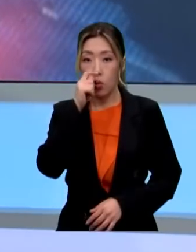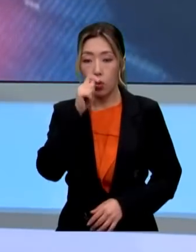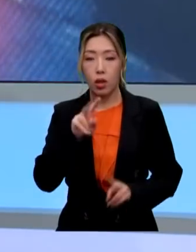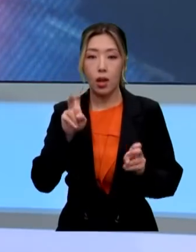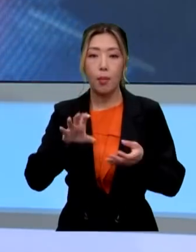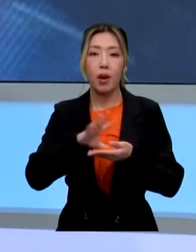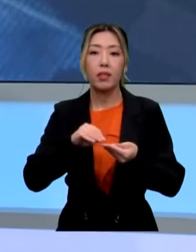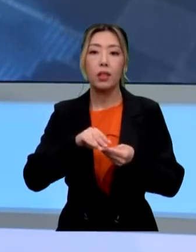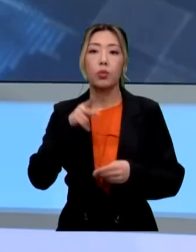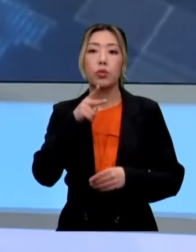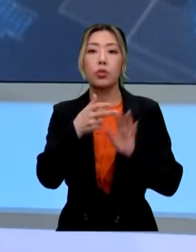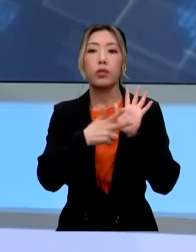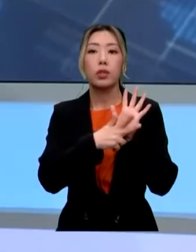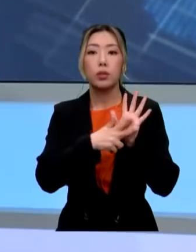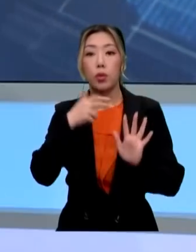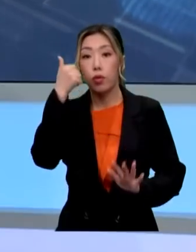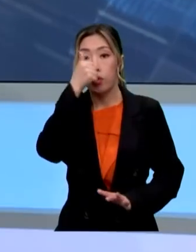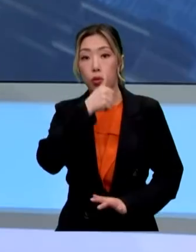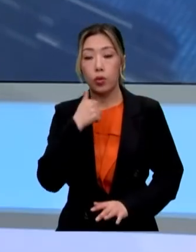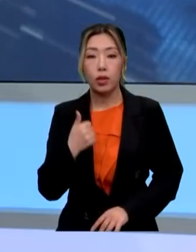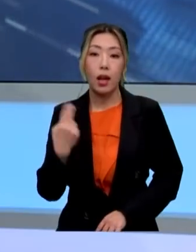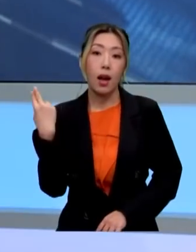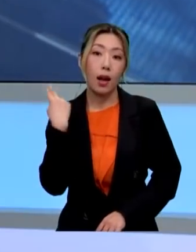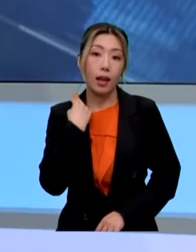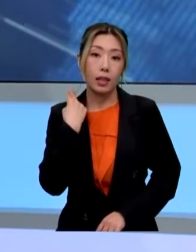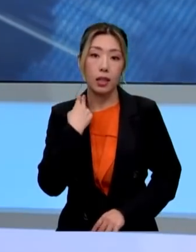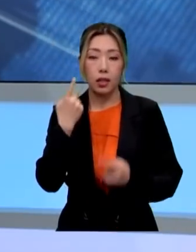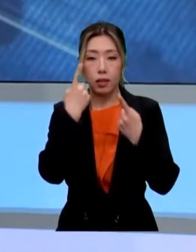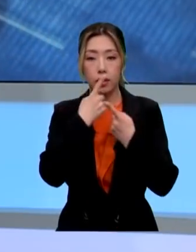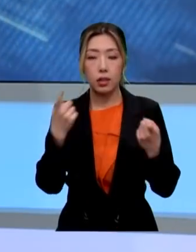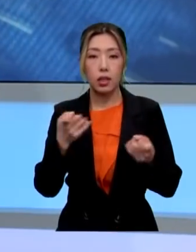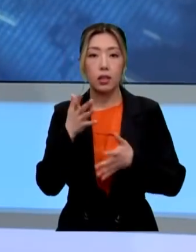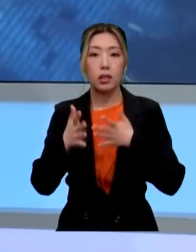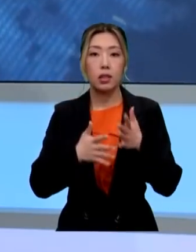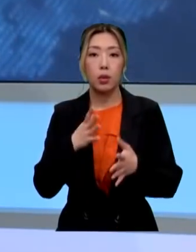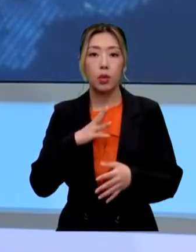повторением 2008 года. В Великобритании официальное заявление сделал глава